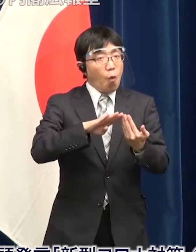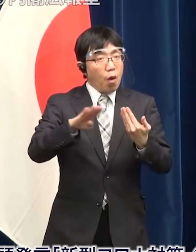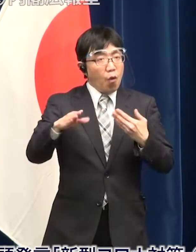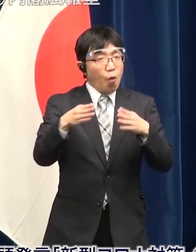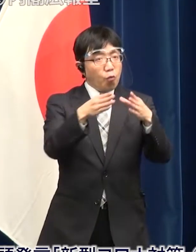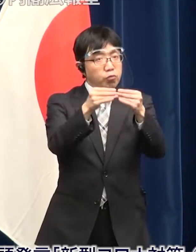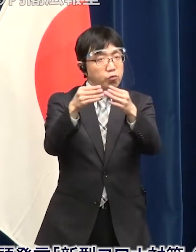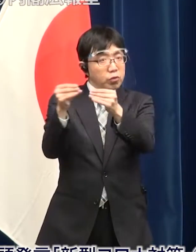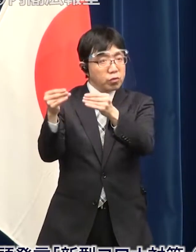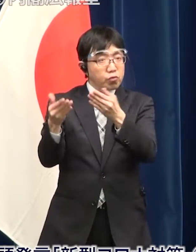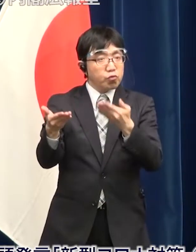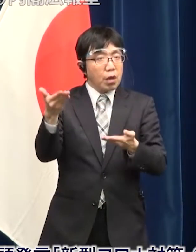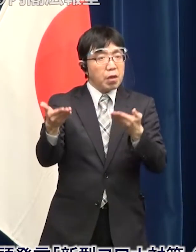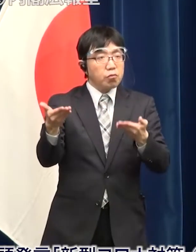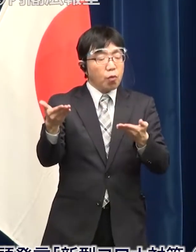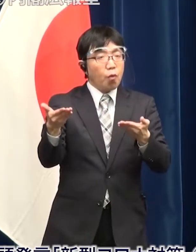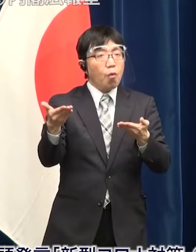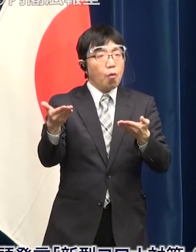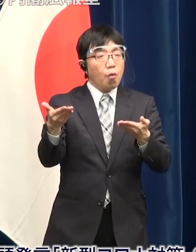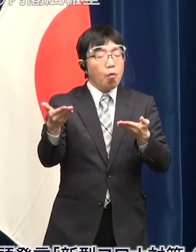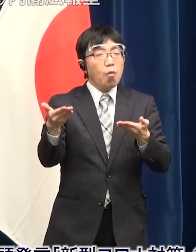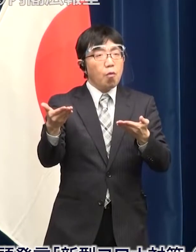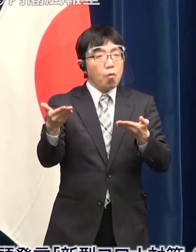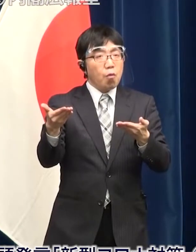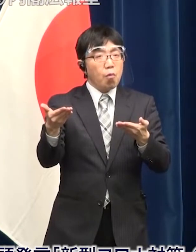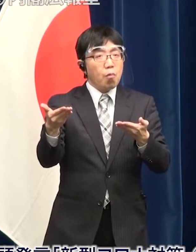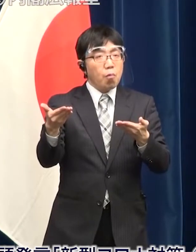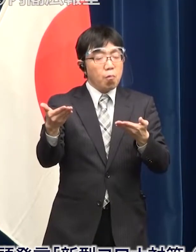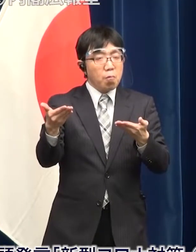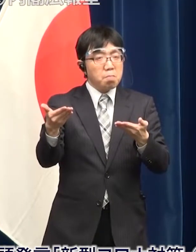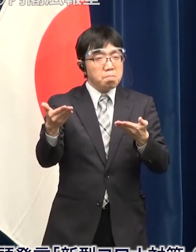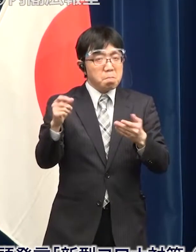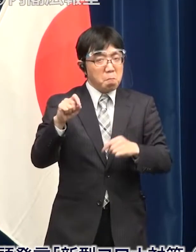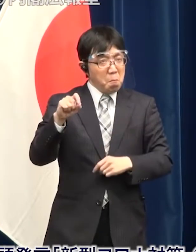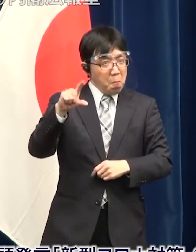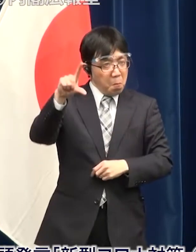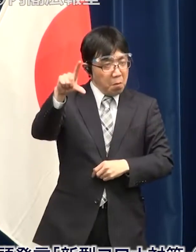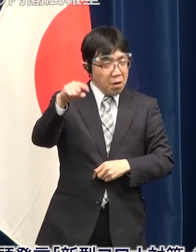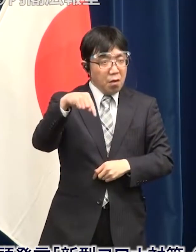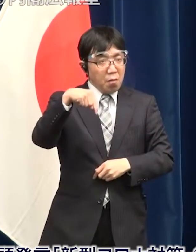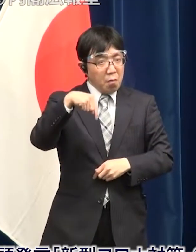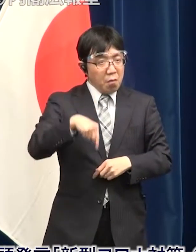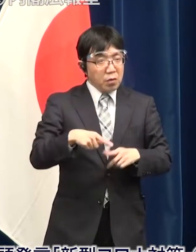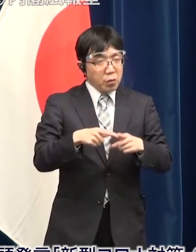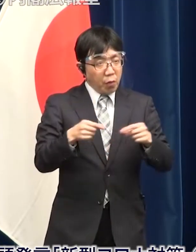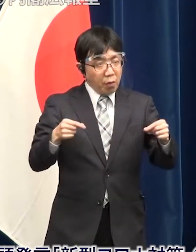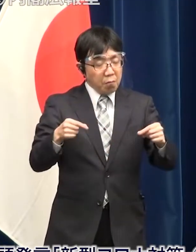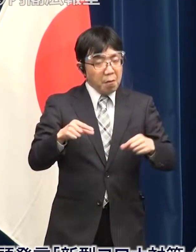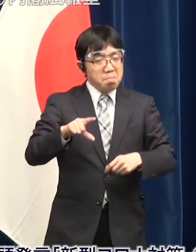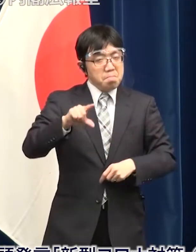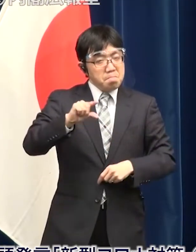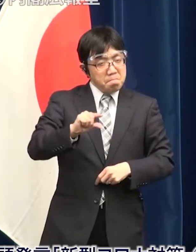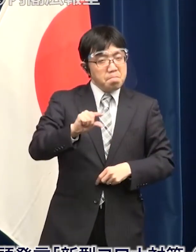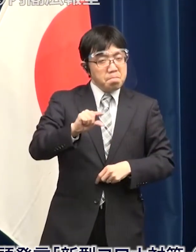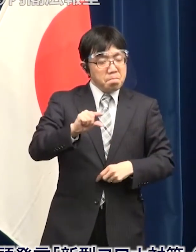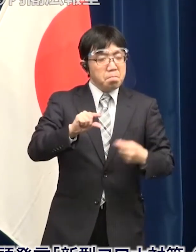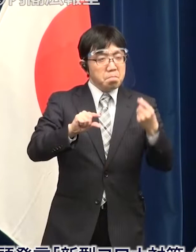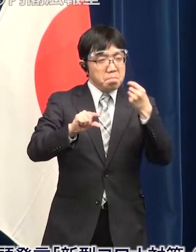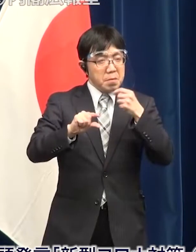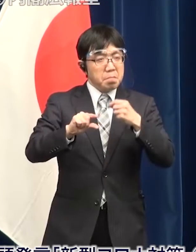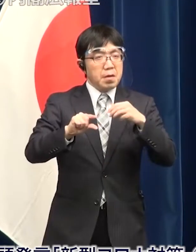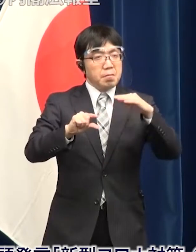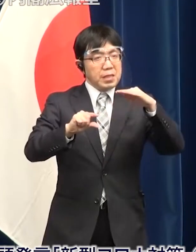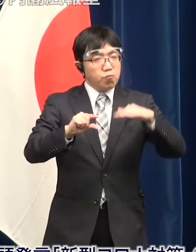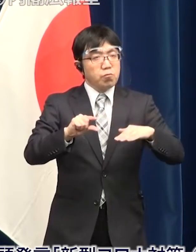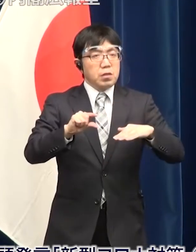比べ感染状況を低いレベルに抑えることができていますこれ